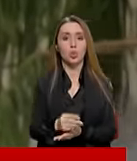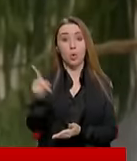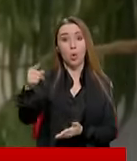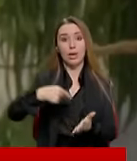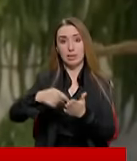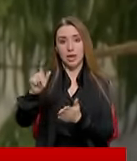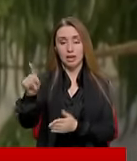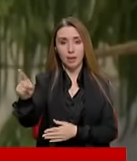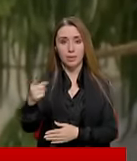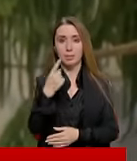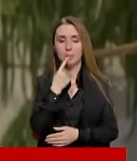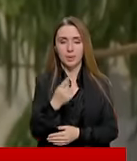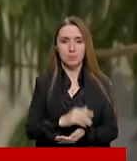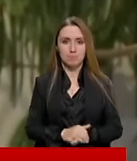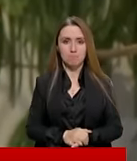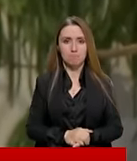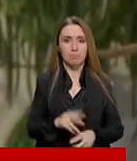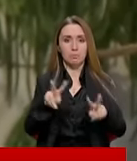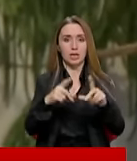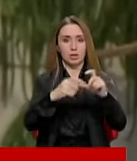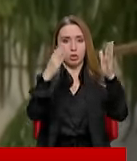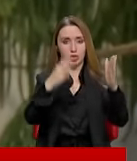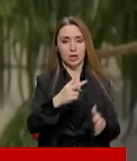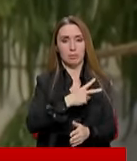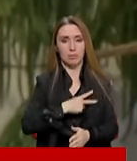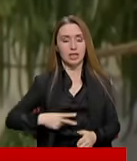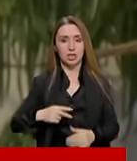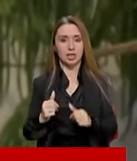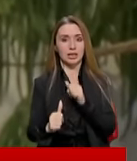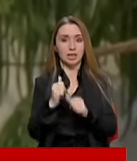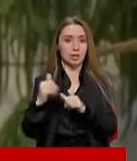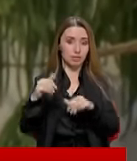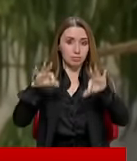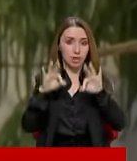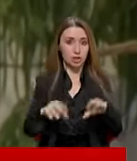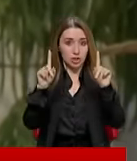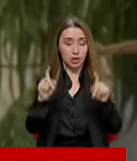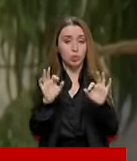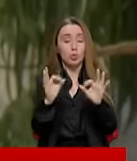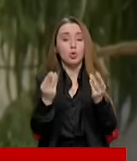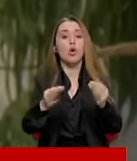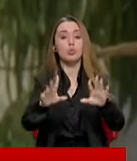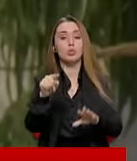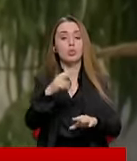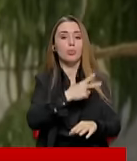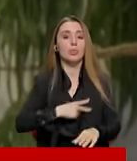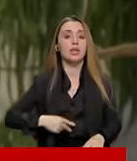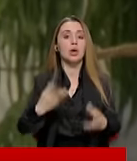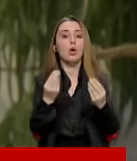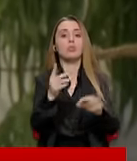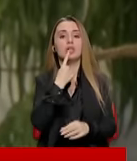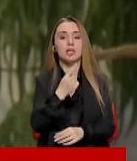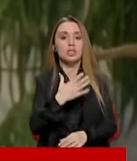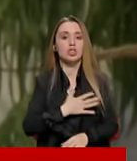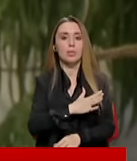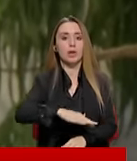iptal edildiğini söyleyelim Melik Gökçek belediyeciliği dönüş mümkün olmayacak bir daha böyle bir belediyecilik olmayacak dedi